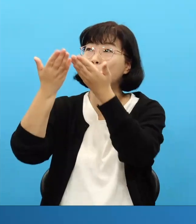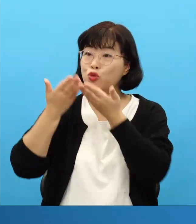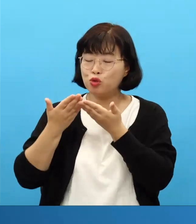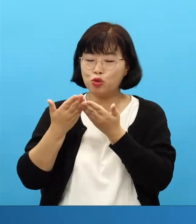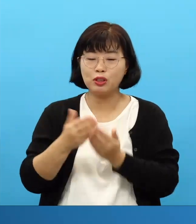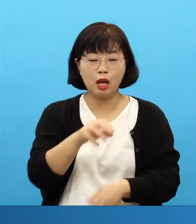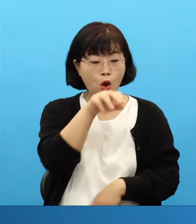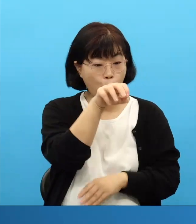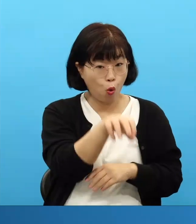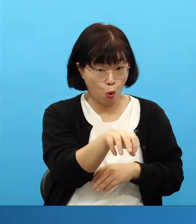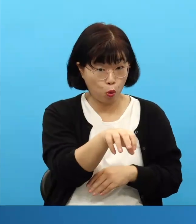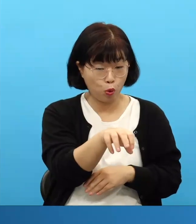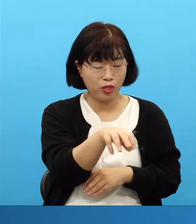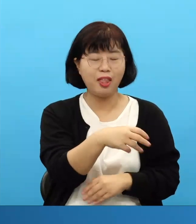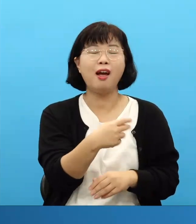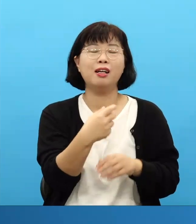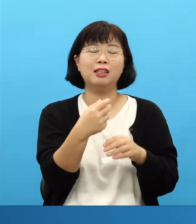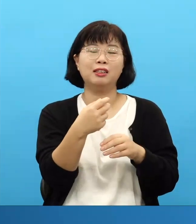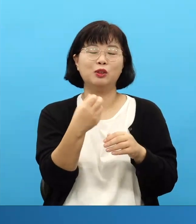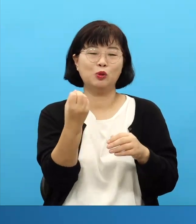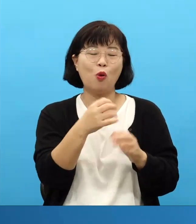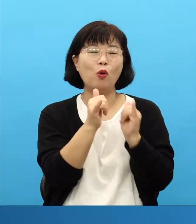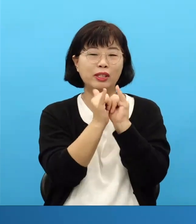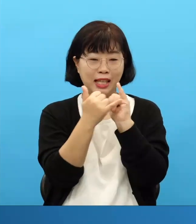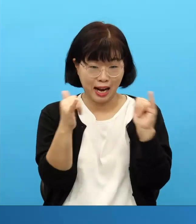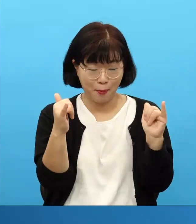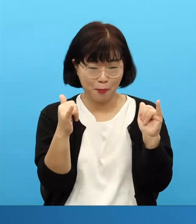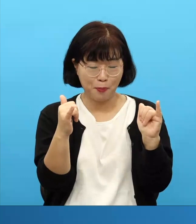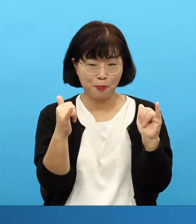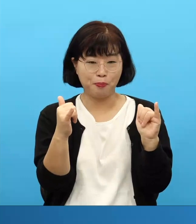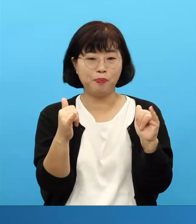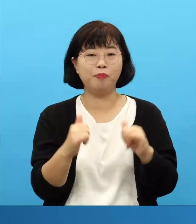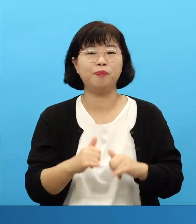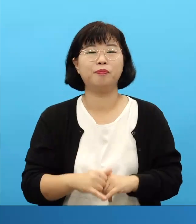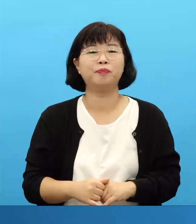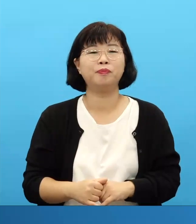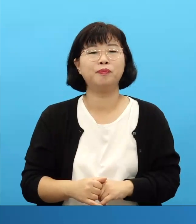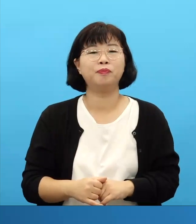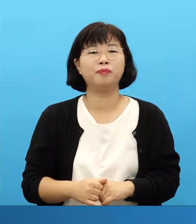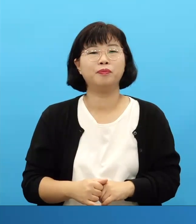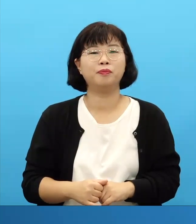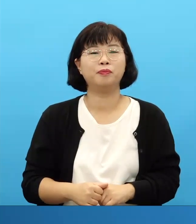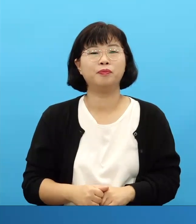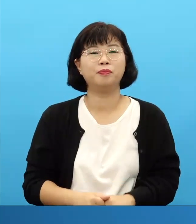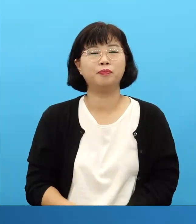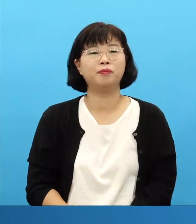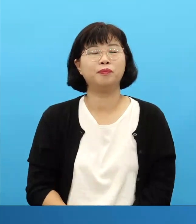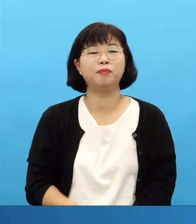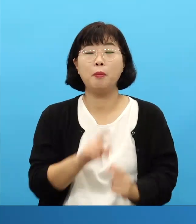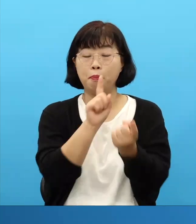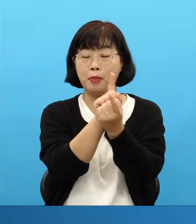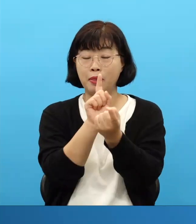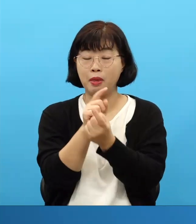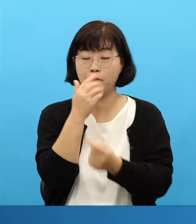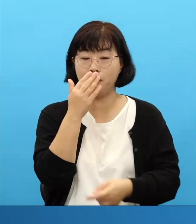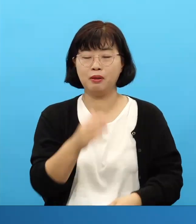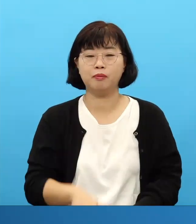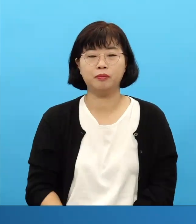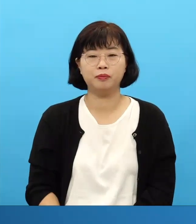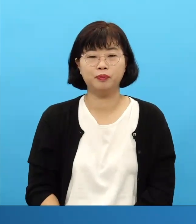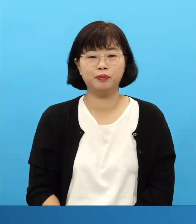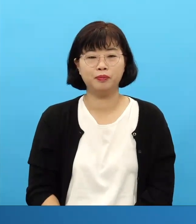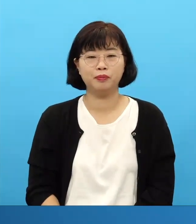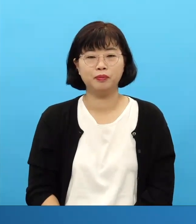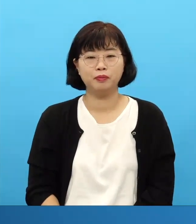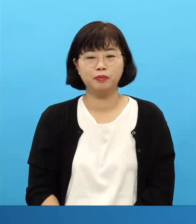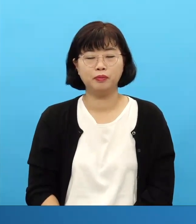this. 저는 그 마음이 약해서 그런지 이런 확실찬은 못 갑니다. And because I'm soft-hearted, I can't really go unless I have